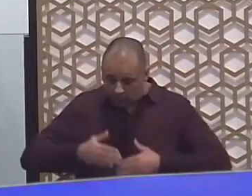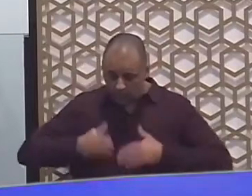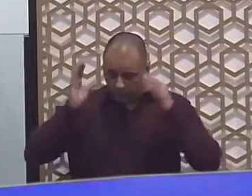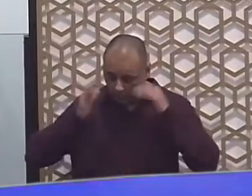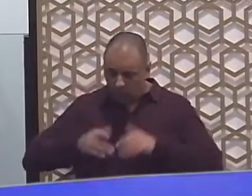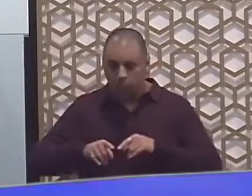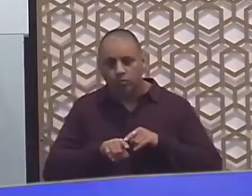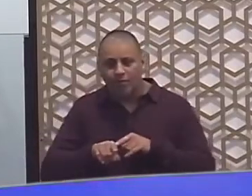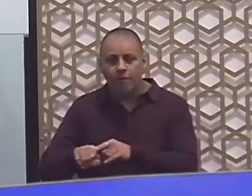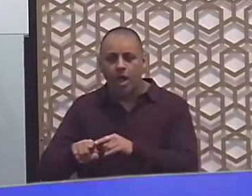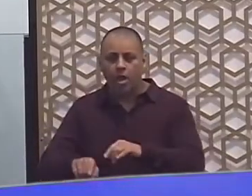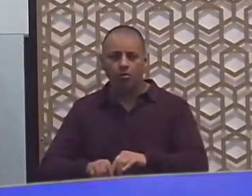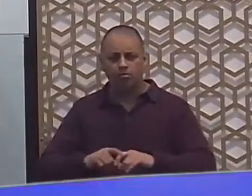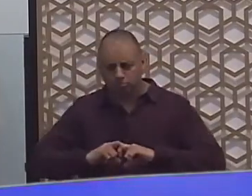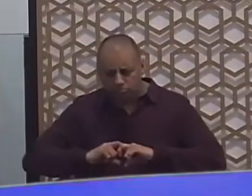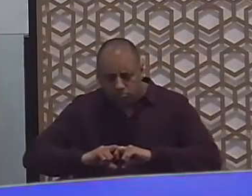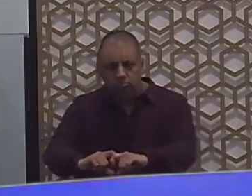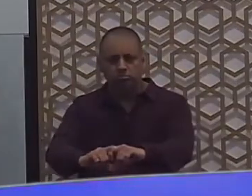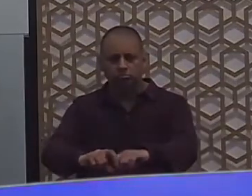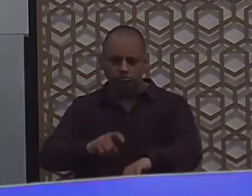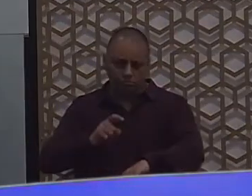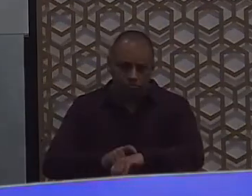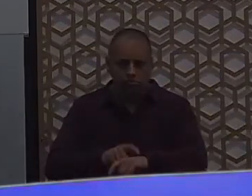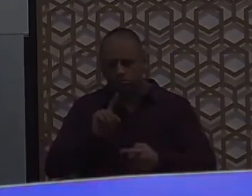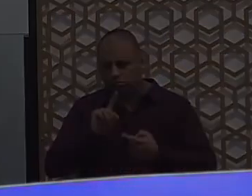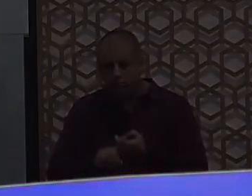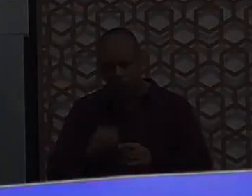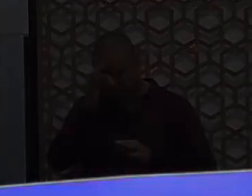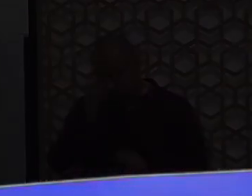with it. بارك الله لي ولكم في الوحيين ونفعني وإياكم بهدي سيدي.